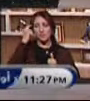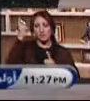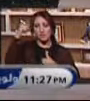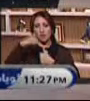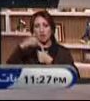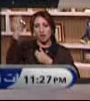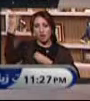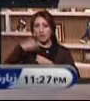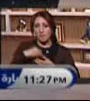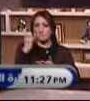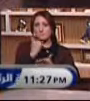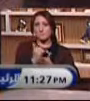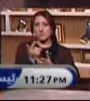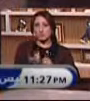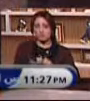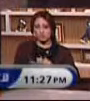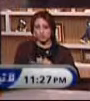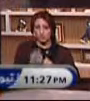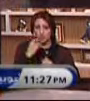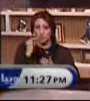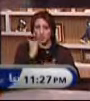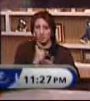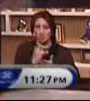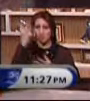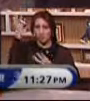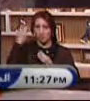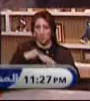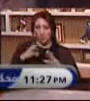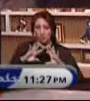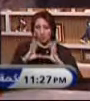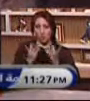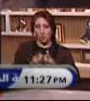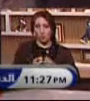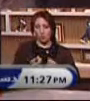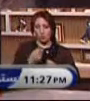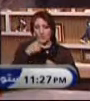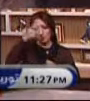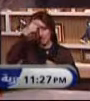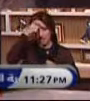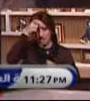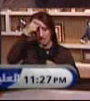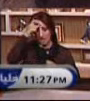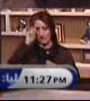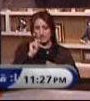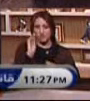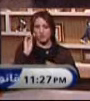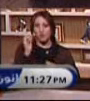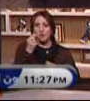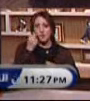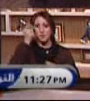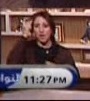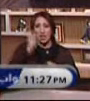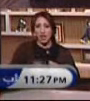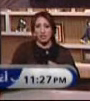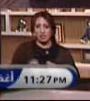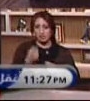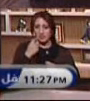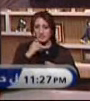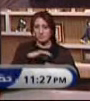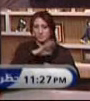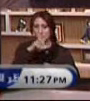ساعة، فالطين لما ينسى أنه كان علقة. وبعدين سيدنا علي يقول إيه؟ يا ابن آدم تتكبر على وجه